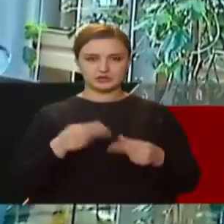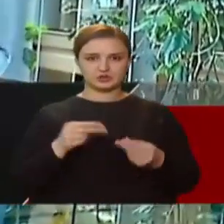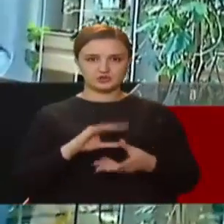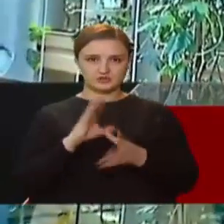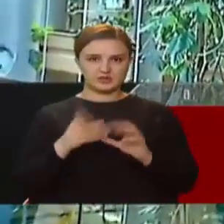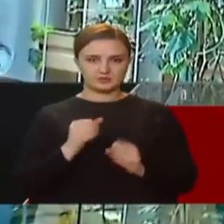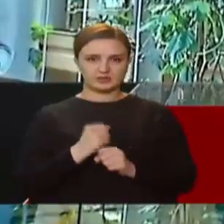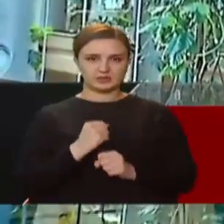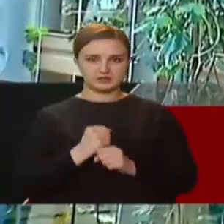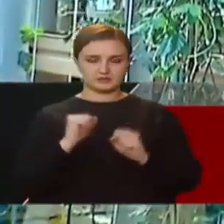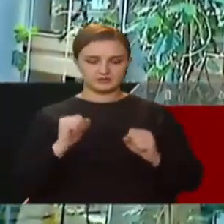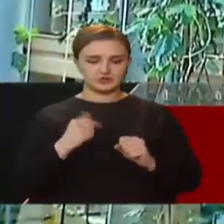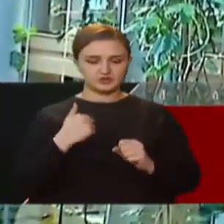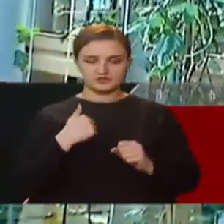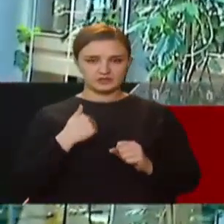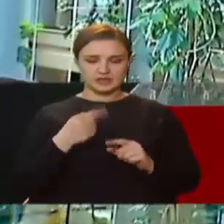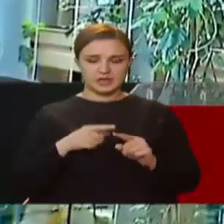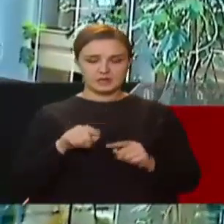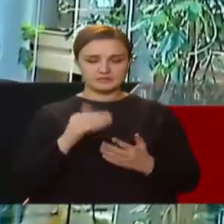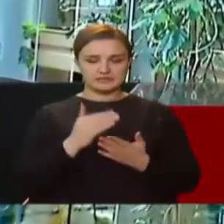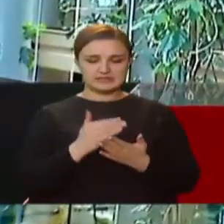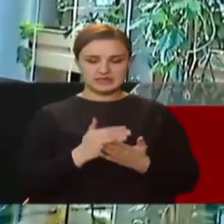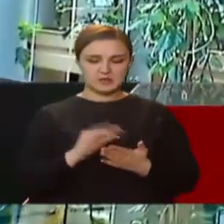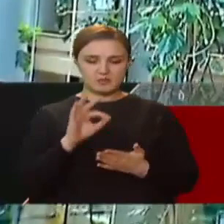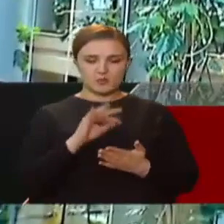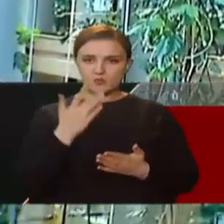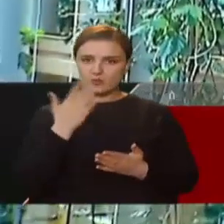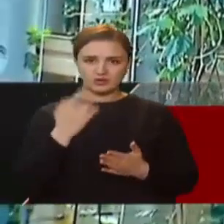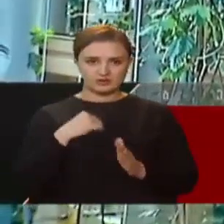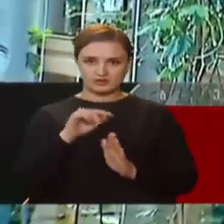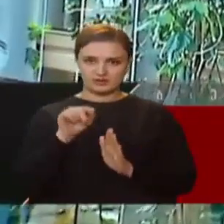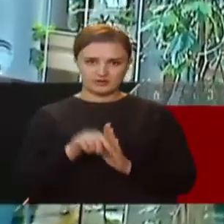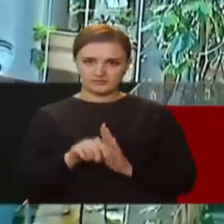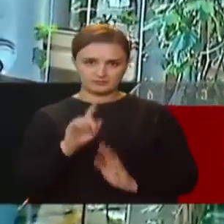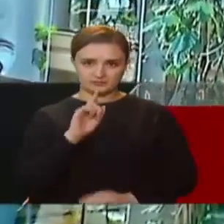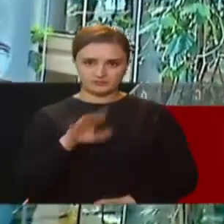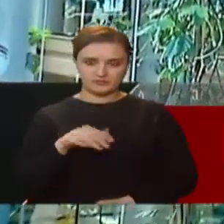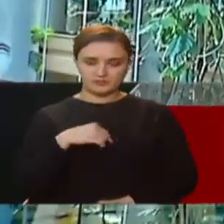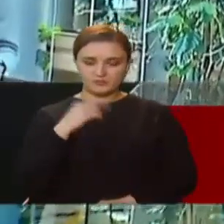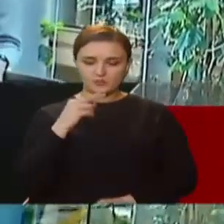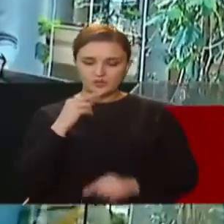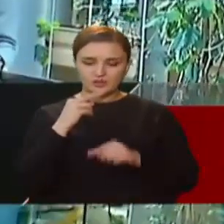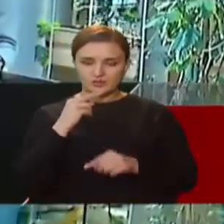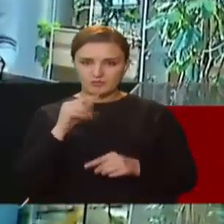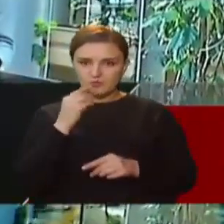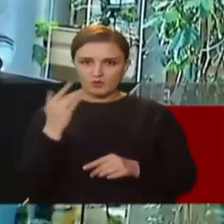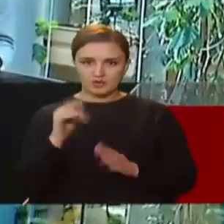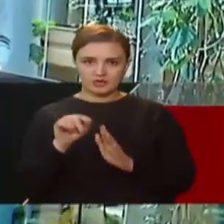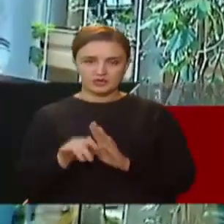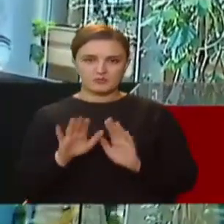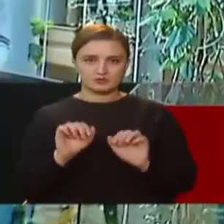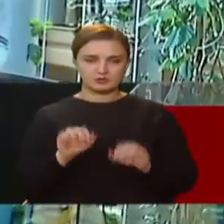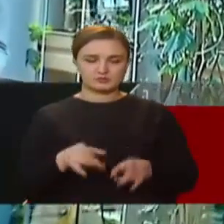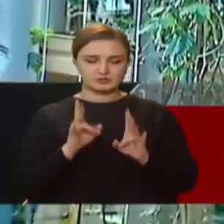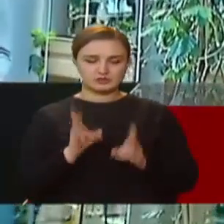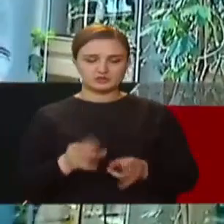ყველაფერი კეთდება. Ჩვენ არ განვიხილავთ ამ სქემის პოლიტიკურ ასპექტებს. Ღრმა პოლიტიკურ ასპექტებზე ფოკუსირებამ შეიძლება მხოლოდ